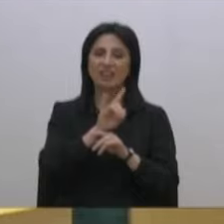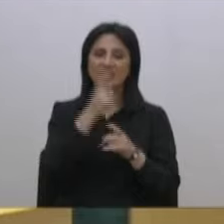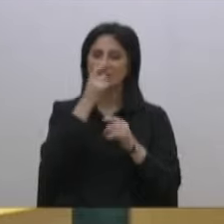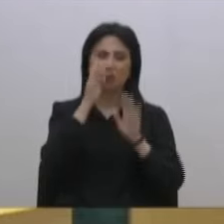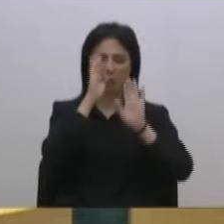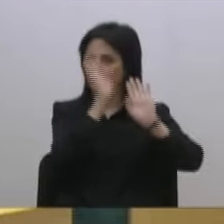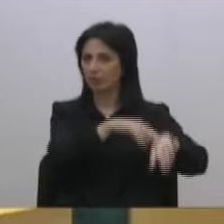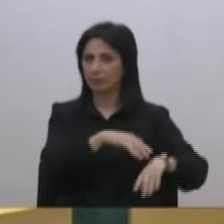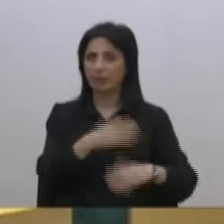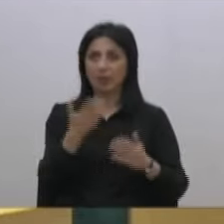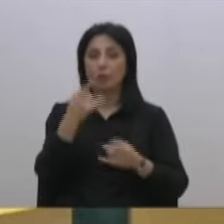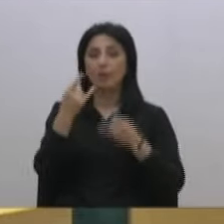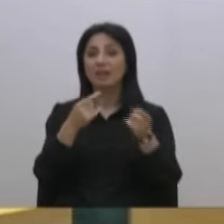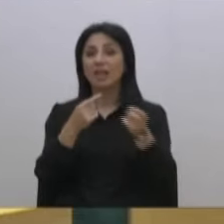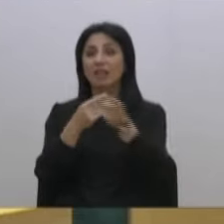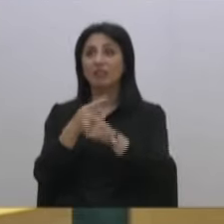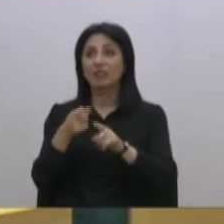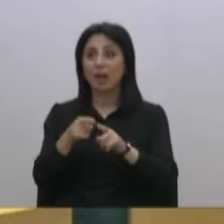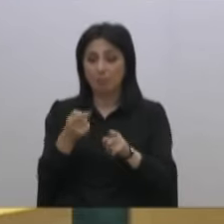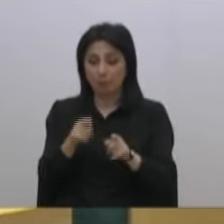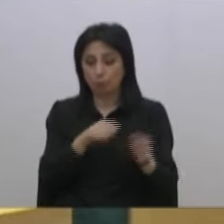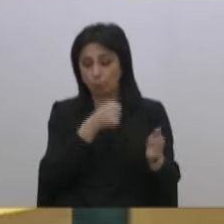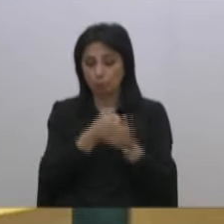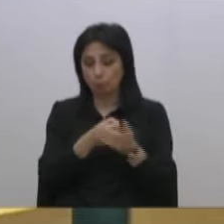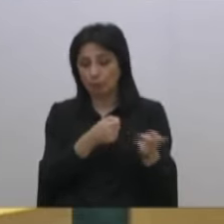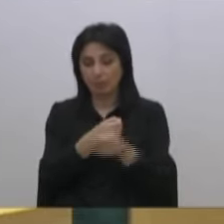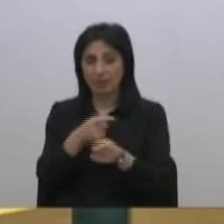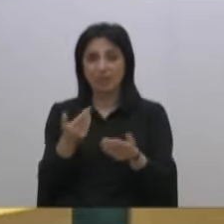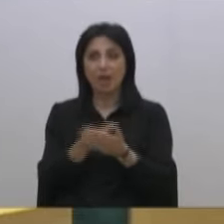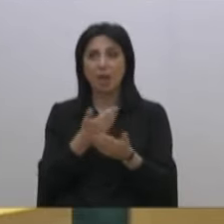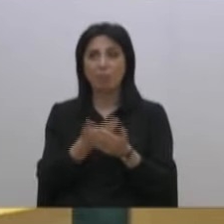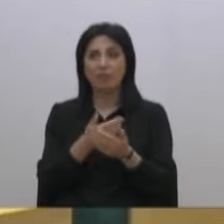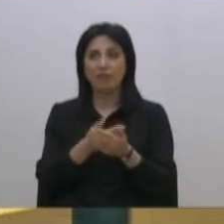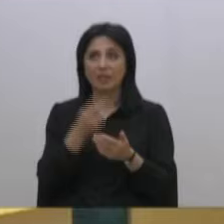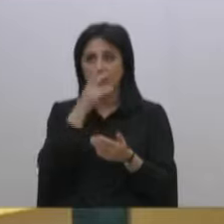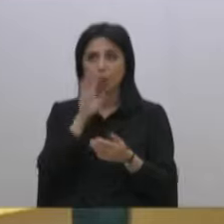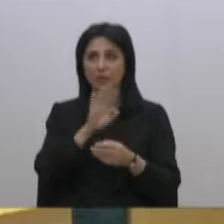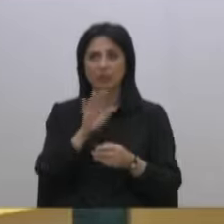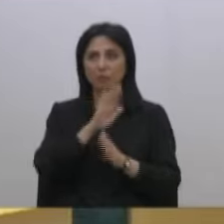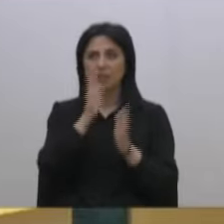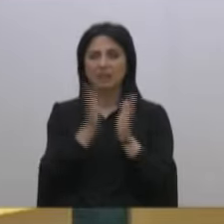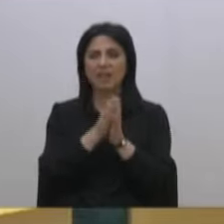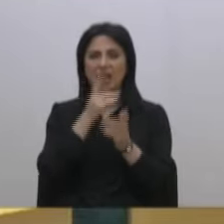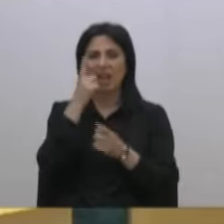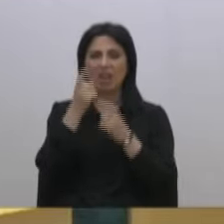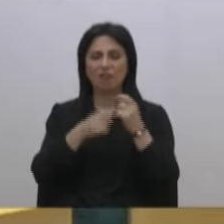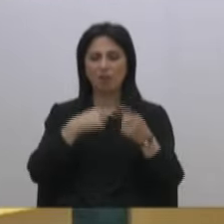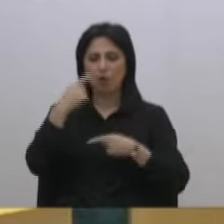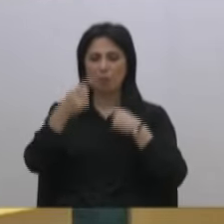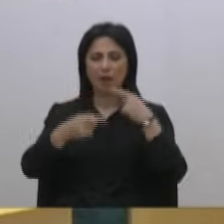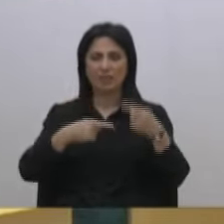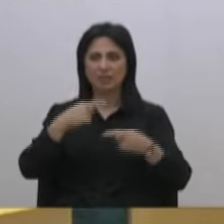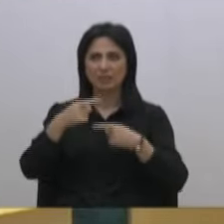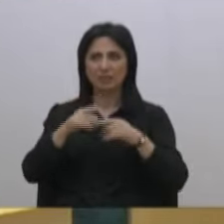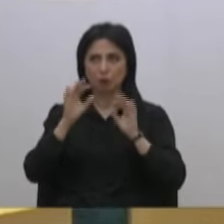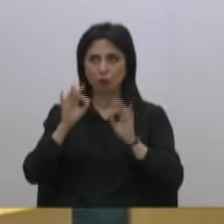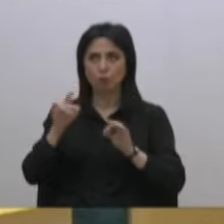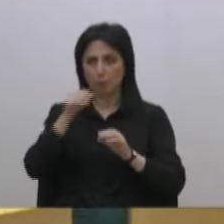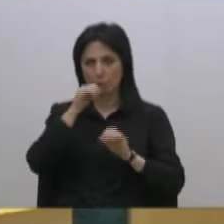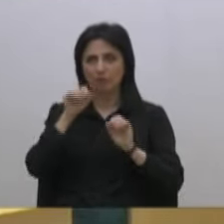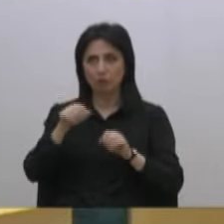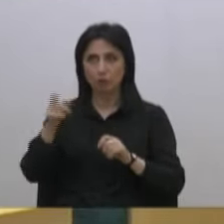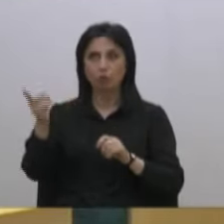თუ რომელიმე ტელევიზიას აი ამ წუთამდე ეს ამბავი მიუხედავად იმისა, მთელი საინფორმაციო ველი ობიექტური ტელევიზიებს, მედია